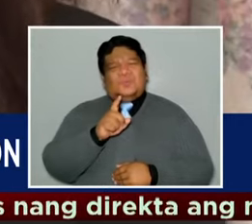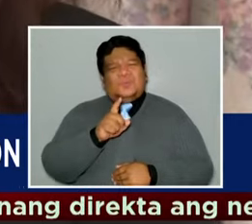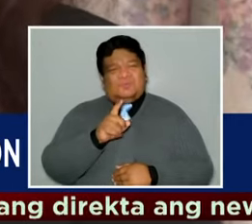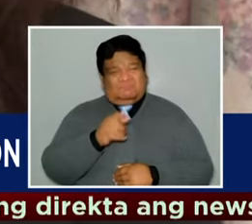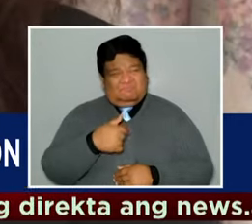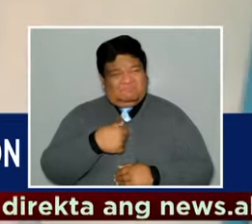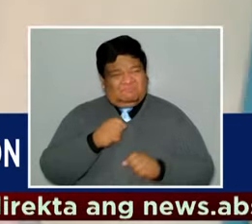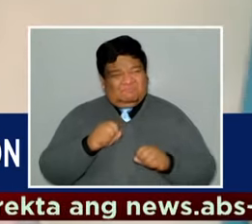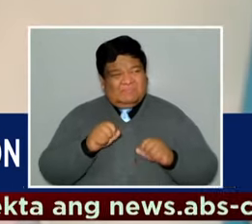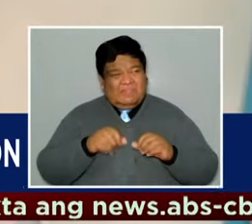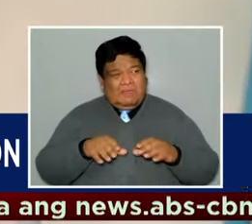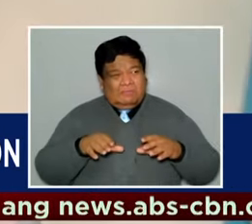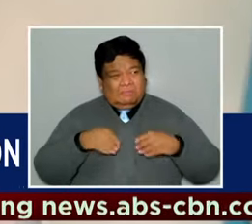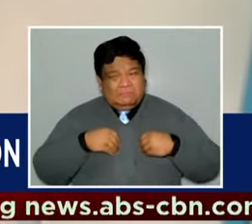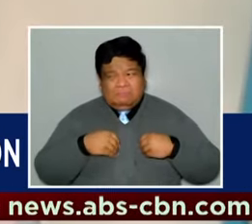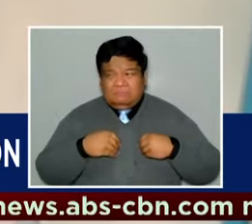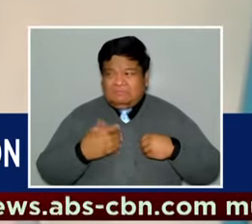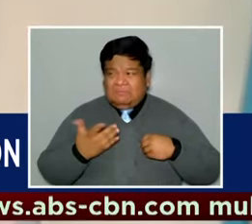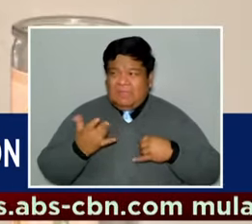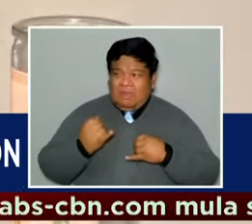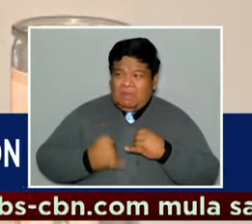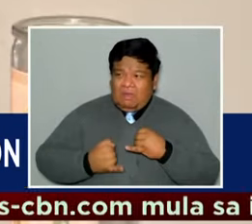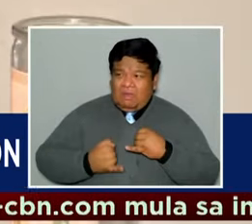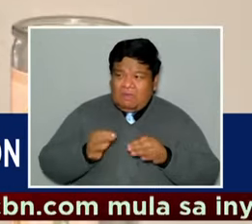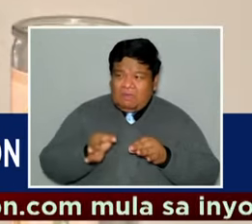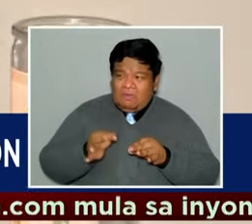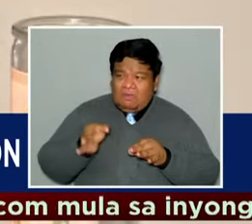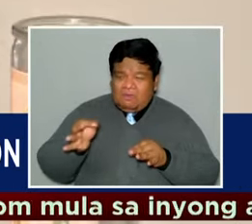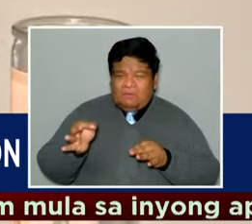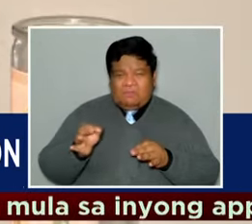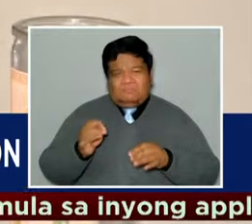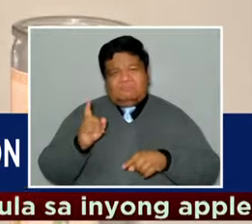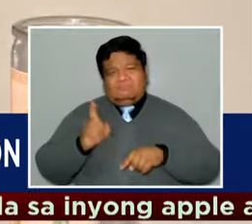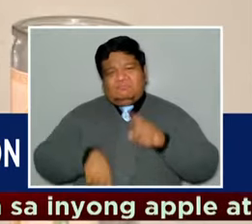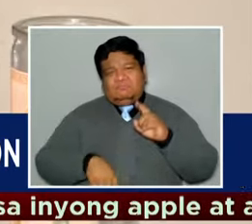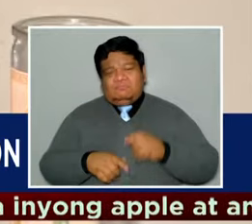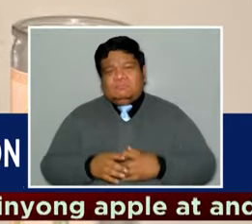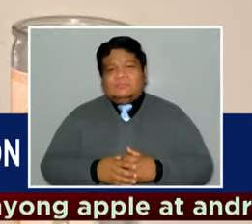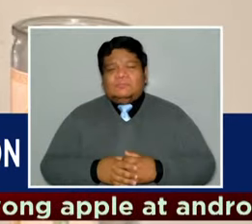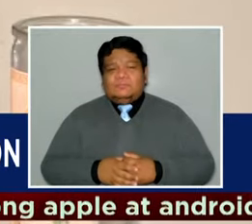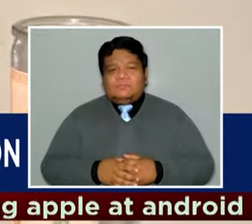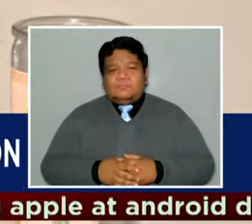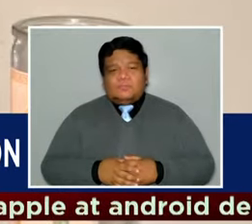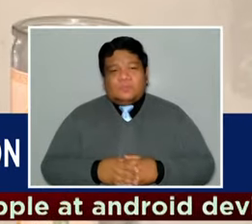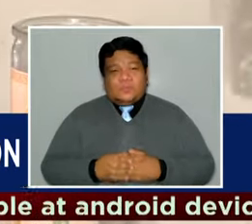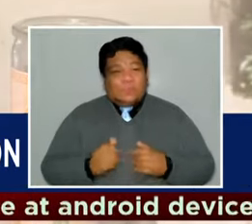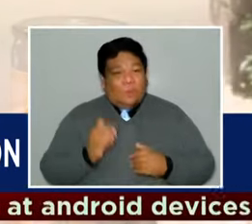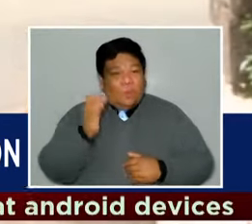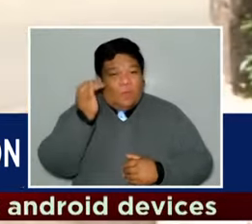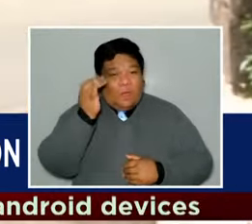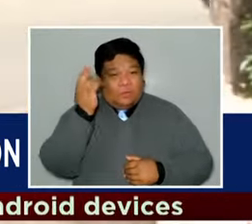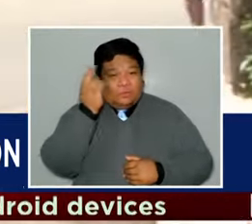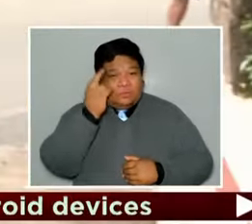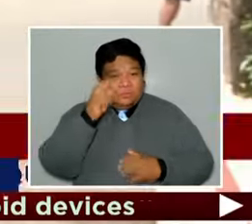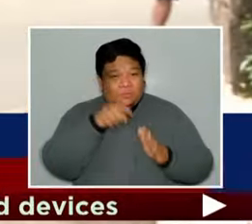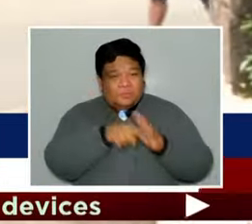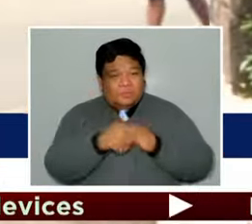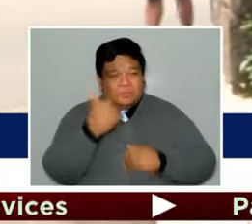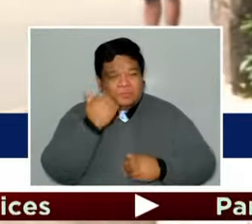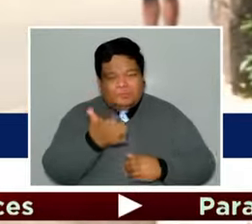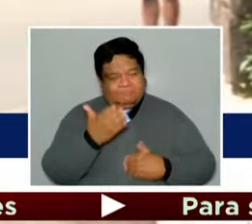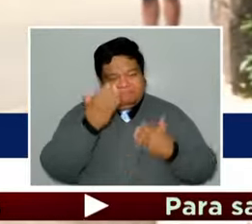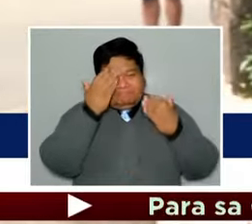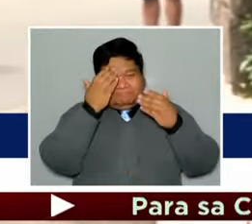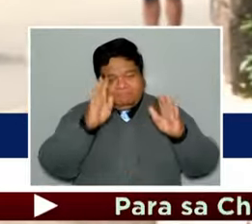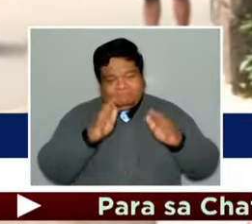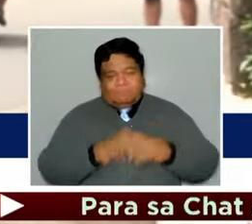hindi umuusad. Hindi pa rin matukoy ang motibo sa krimen. Itinuturing na ng Mauban Police na solve na ang kaso ng